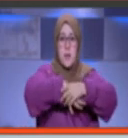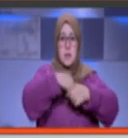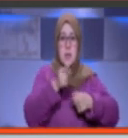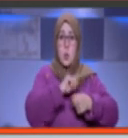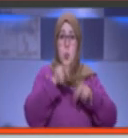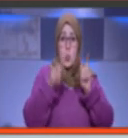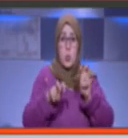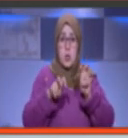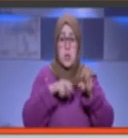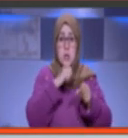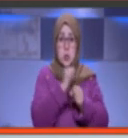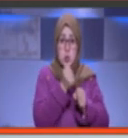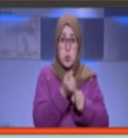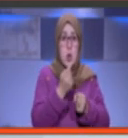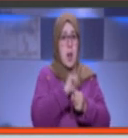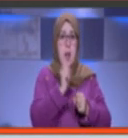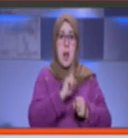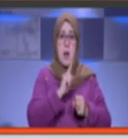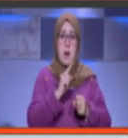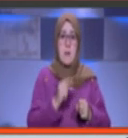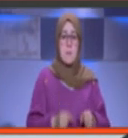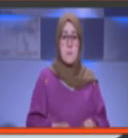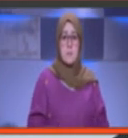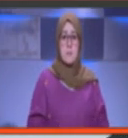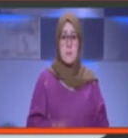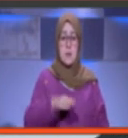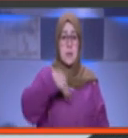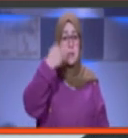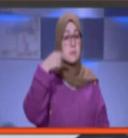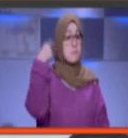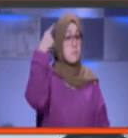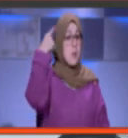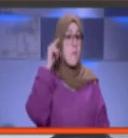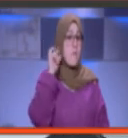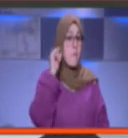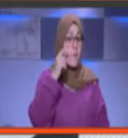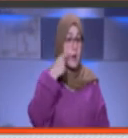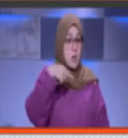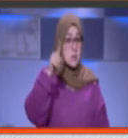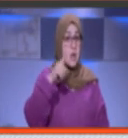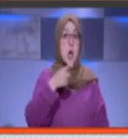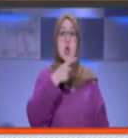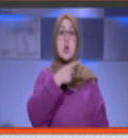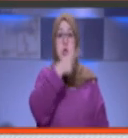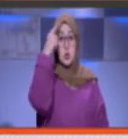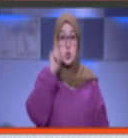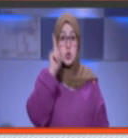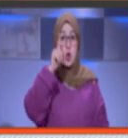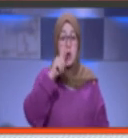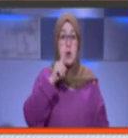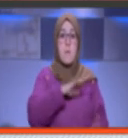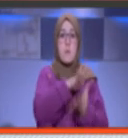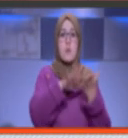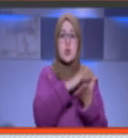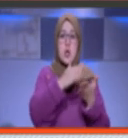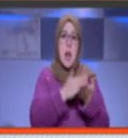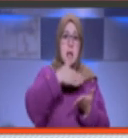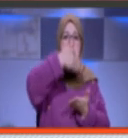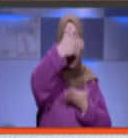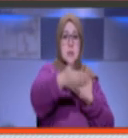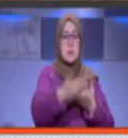من ضرورات الحياة. طالما حاسبين الموضوع صح، الأزمة هتعدي. إيد بتنتج وأخرى تحارب